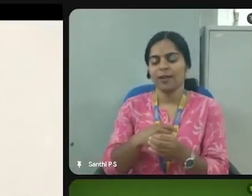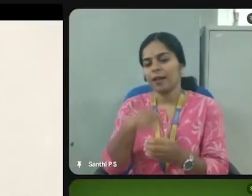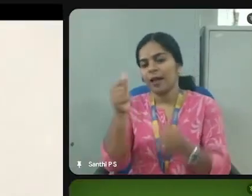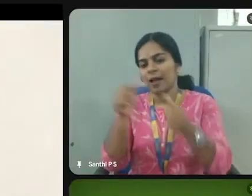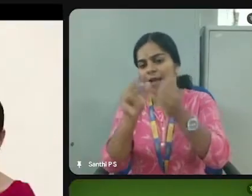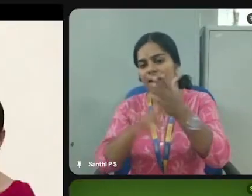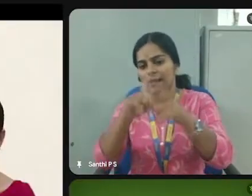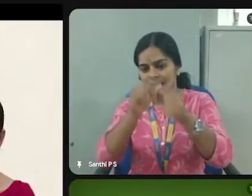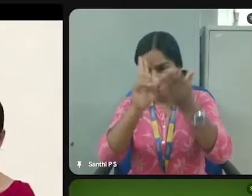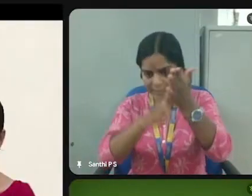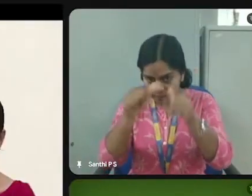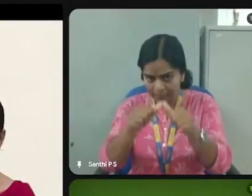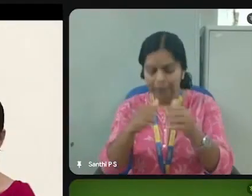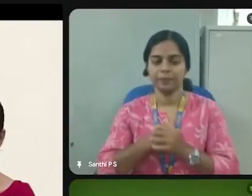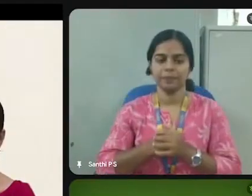അഞ്ജന AV,